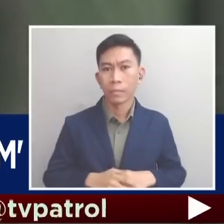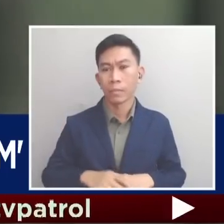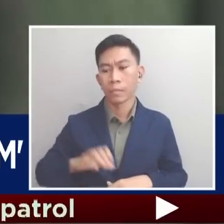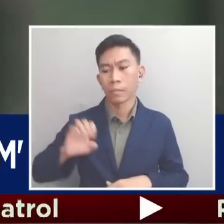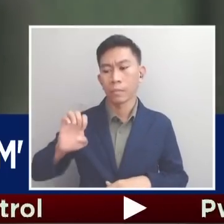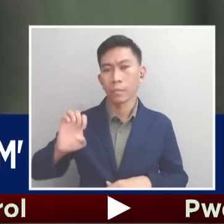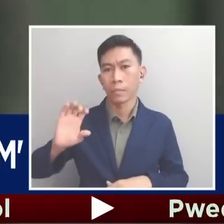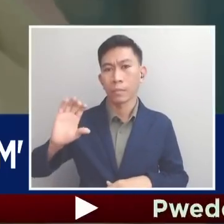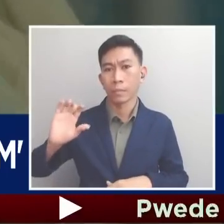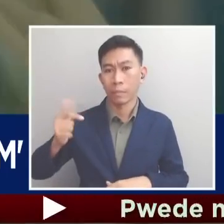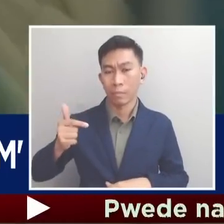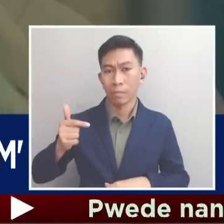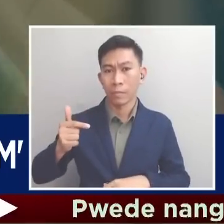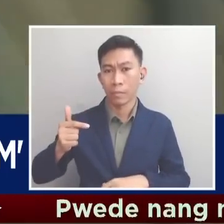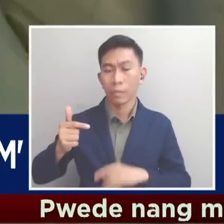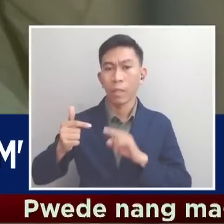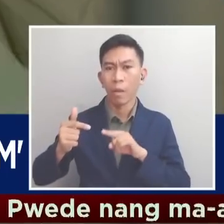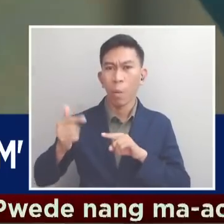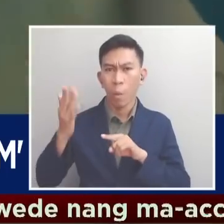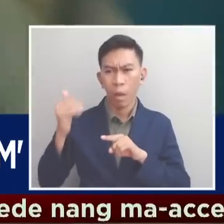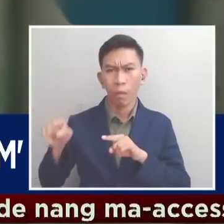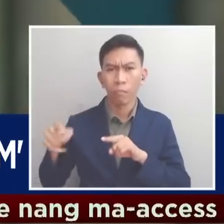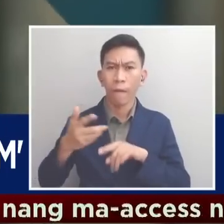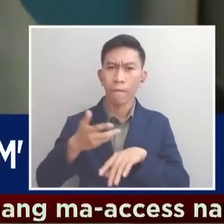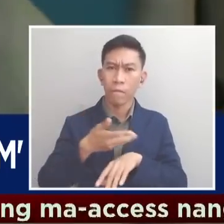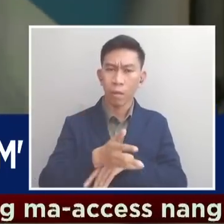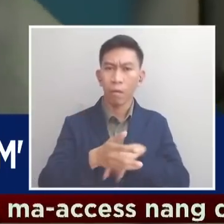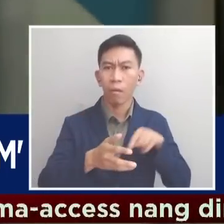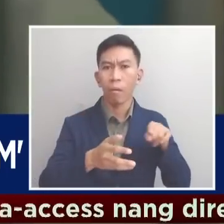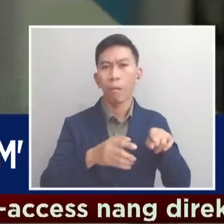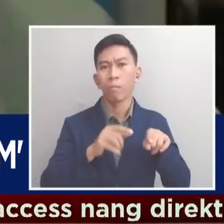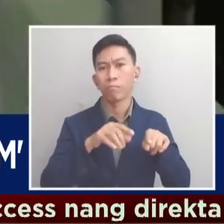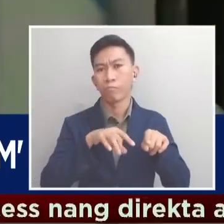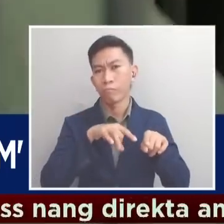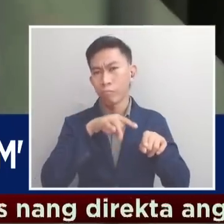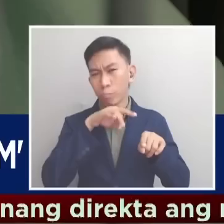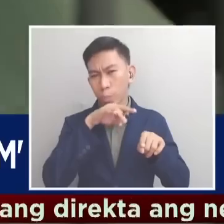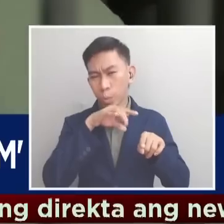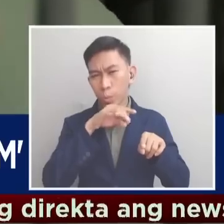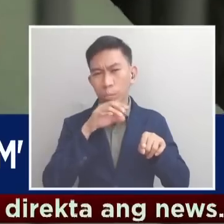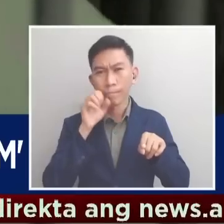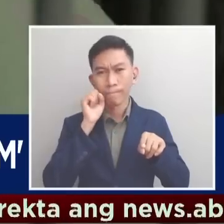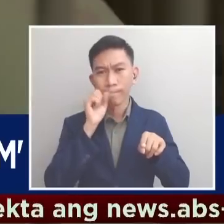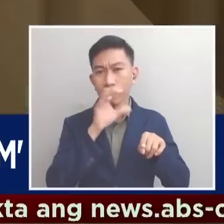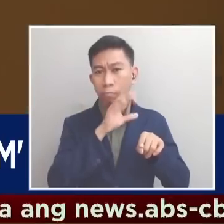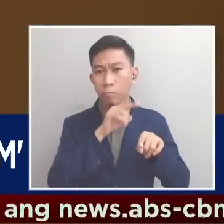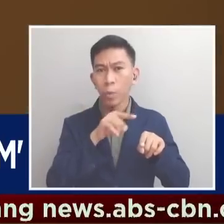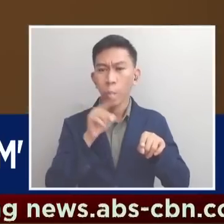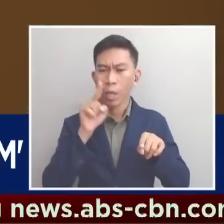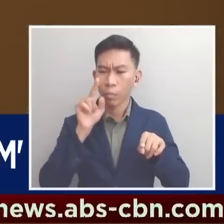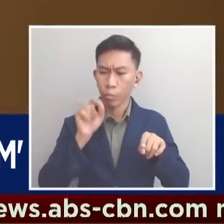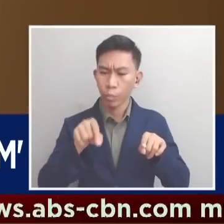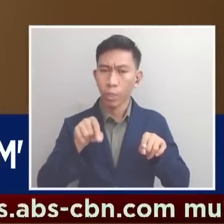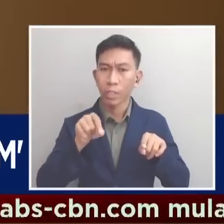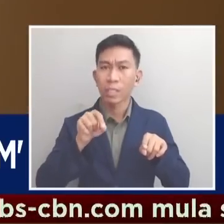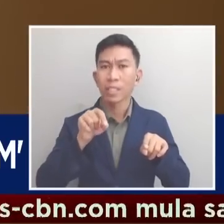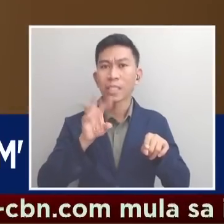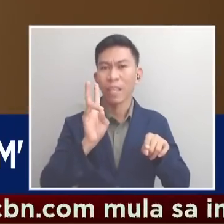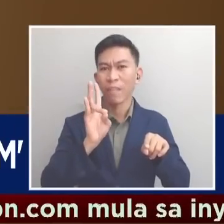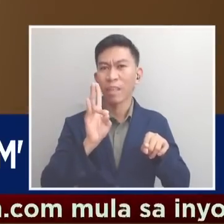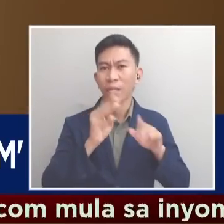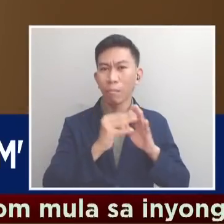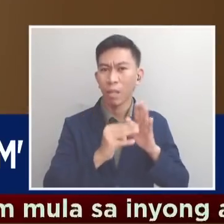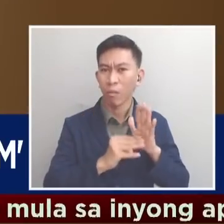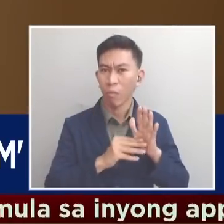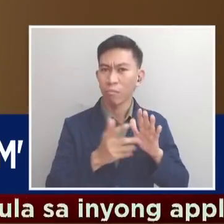ang dalawa na isang scam kung saan na biktima ang isang senior citizen na mahigit 1.7 million pesos. Kwento ng biktima,